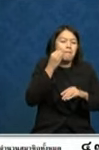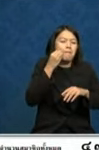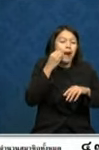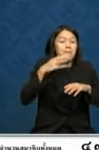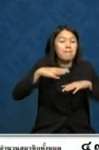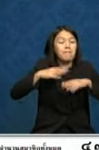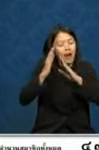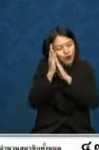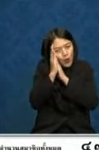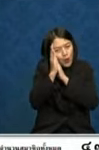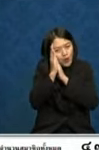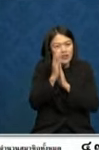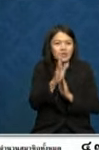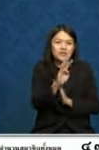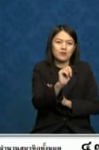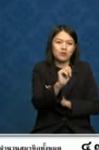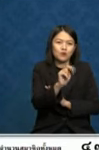32